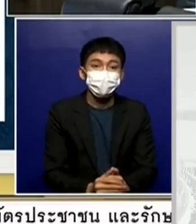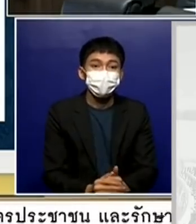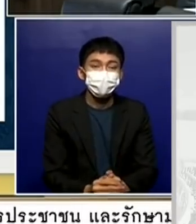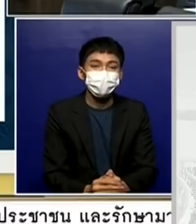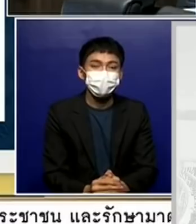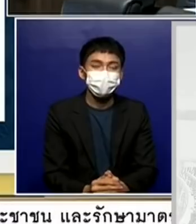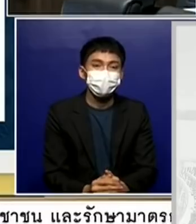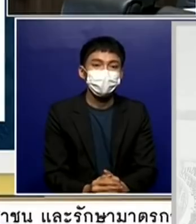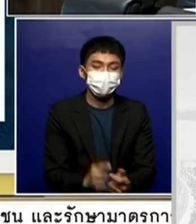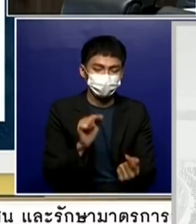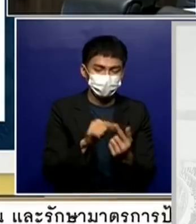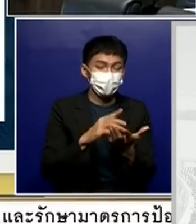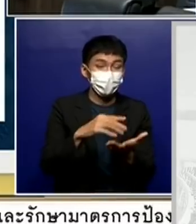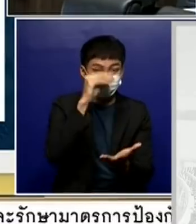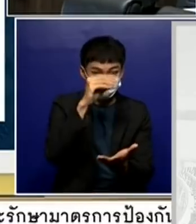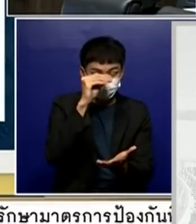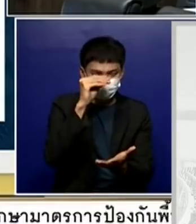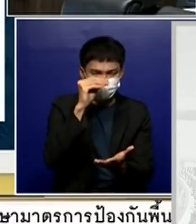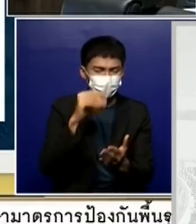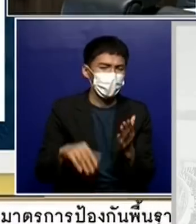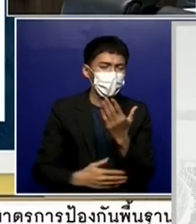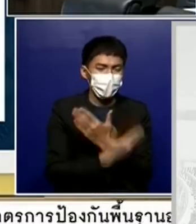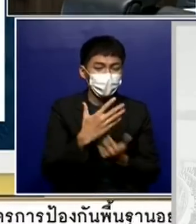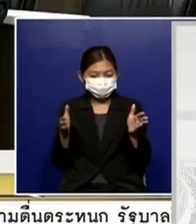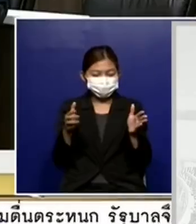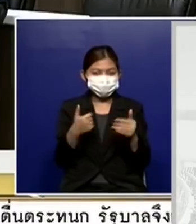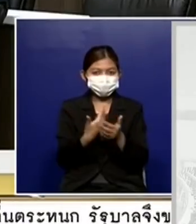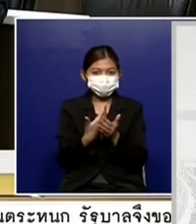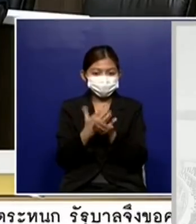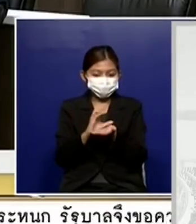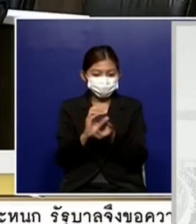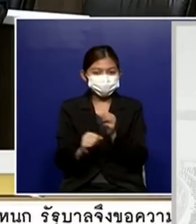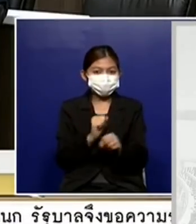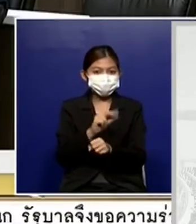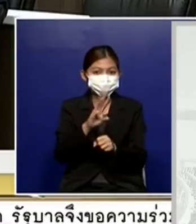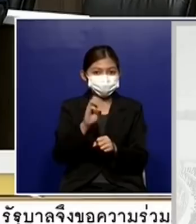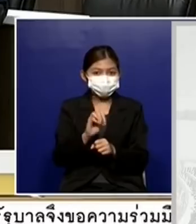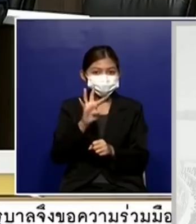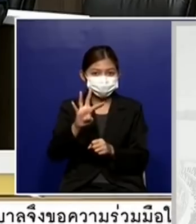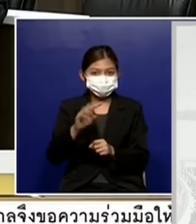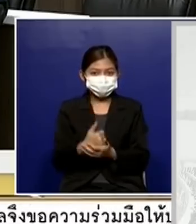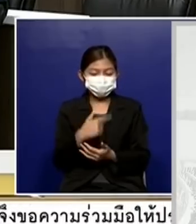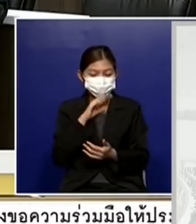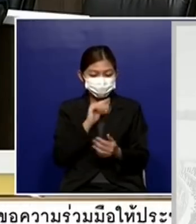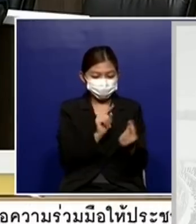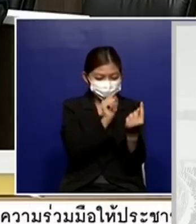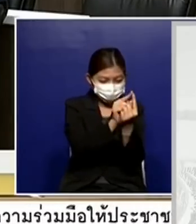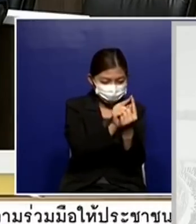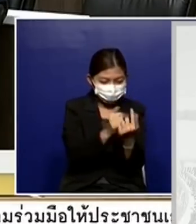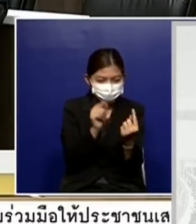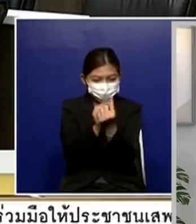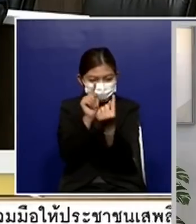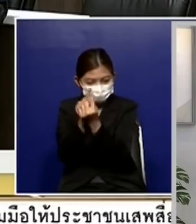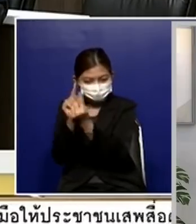แม่ไม่มีเงินส่งลูกไปเรียนมีความเสี่ยงว่าถ้าเกิดไปตัดเงินช่วยเหลือตรงนี้อีกมีความเสี่ยงที่เด็กจะหลุดจากระบบการศึกษ